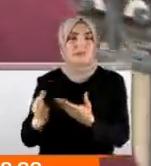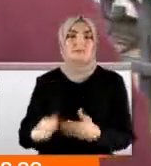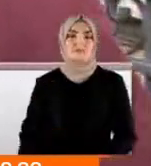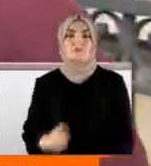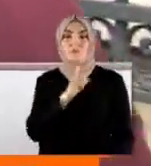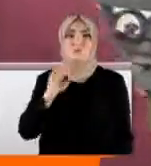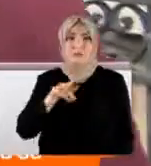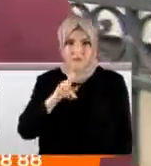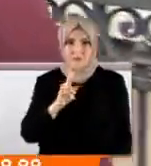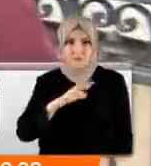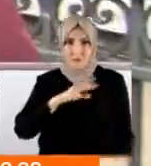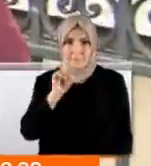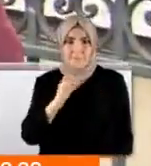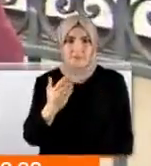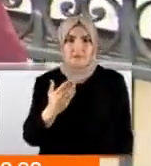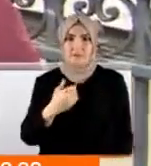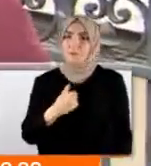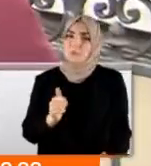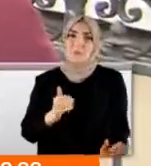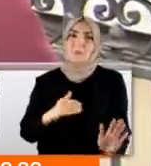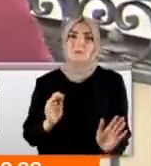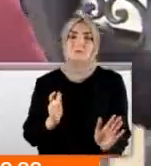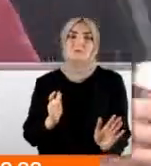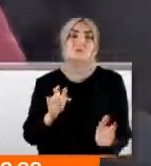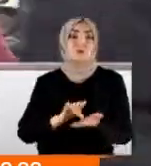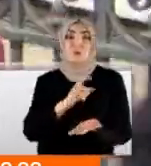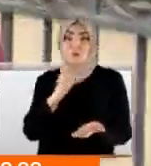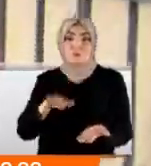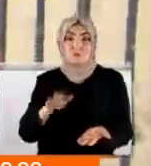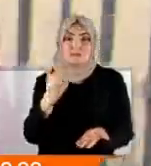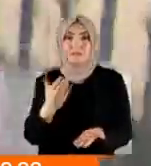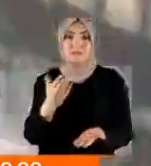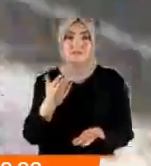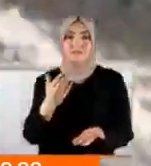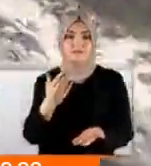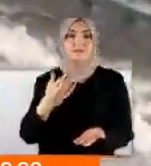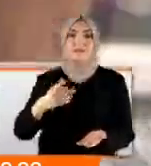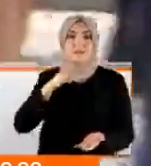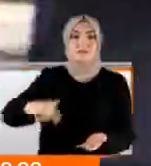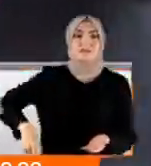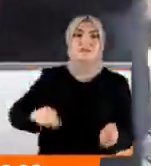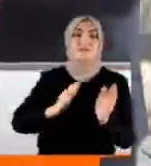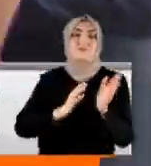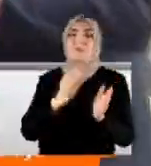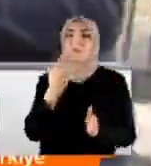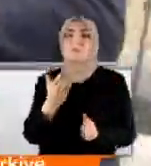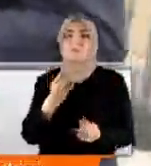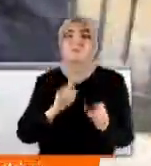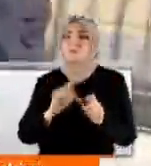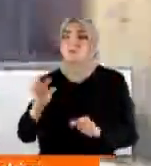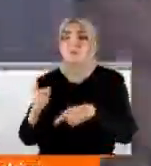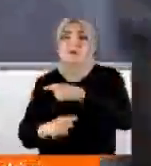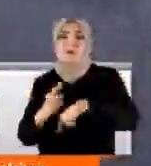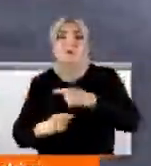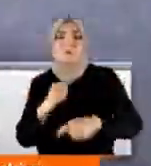an yok. Biliyorsunuz cezası evet. 900 lira. Evet doğru. Ancak hala elinizde. Atmak için çöp arıyordum şu an. Cebinizdeydi ama polisleri görünceye